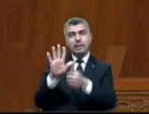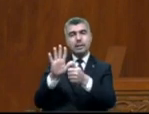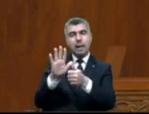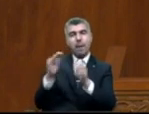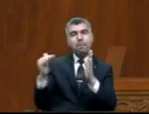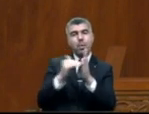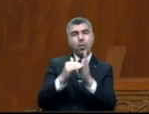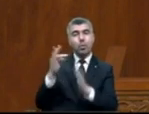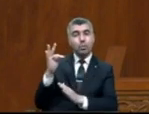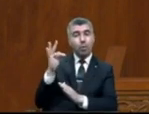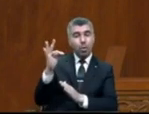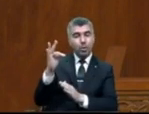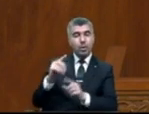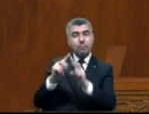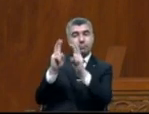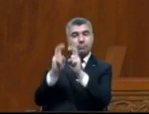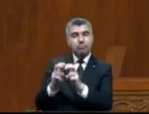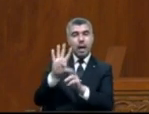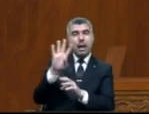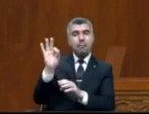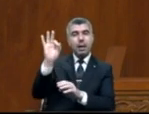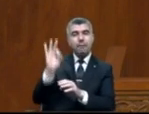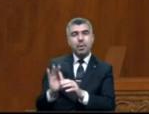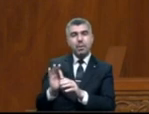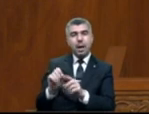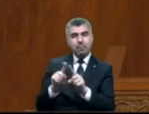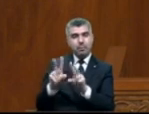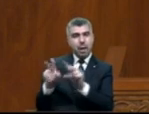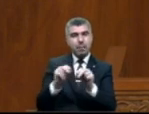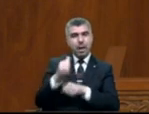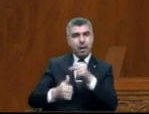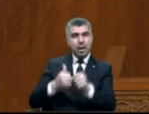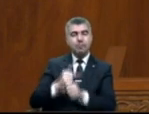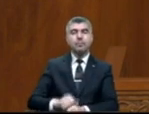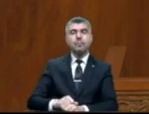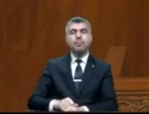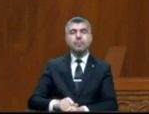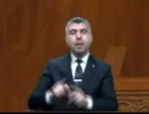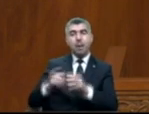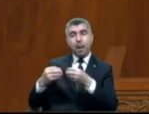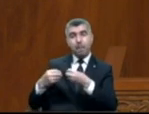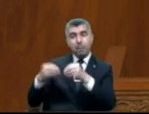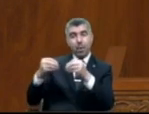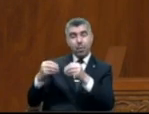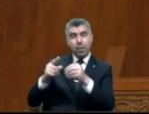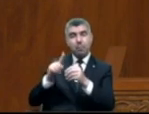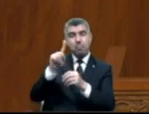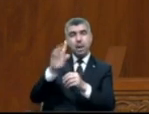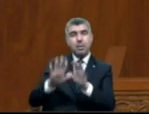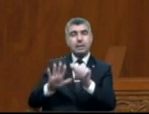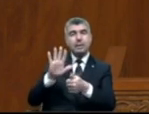1.6 مليون طن بانخفاض 40% بالنسبة للموسم الفارط. بالنسبة للصادرات 116,000